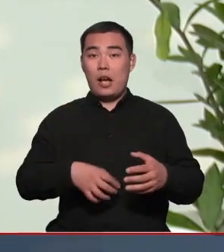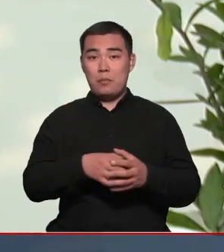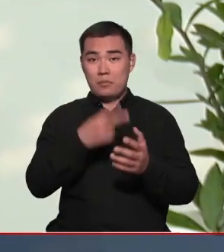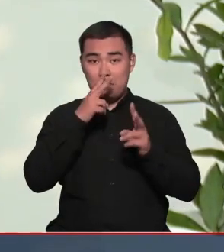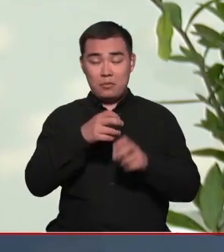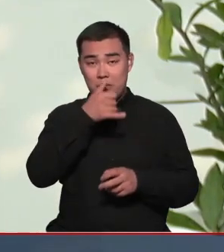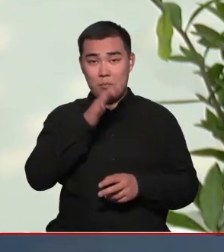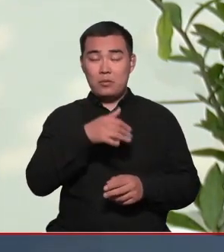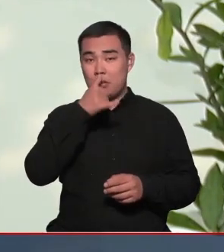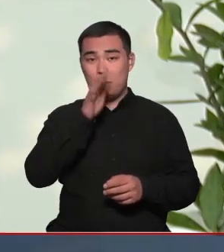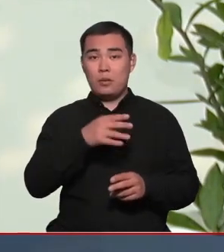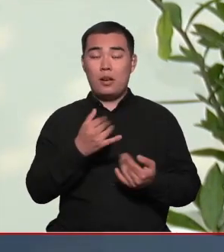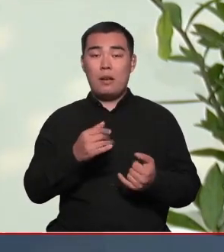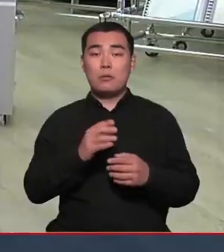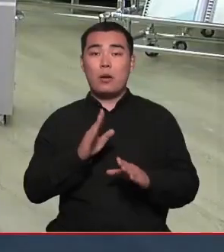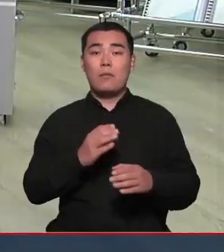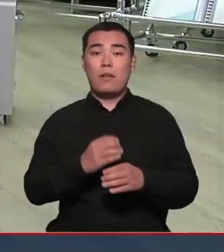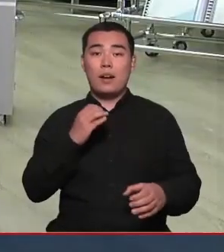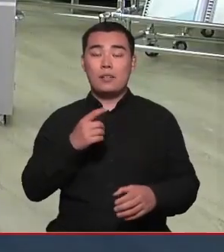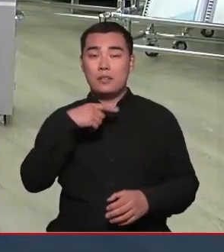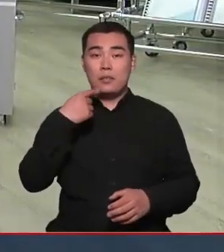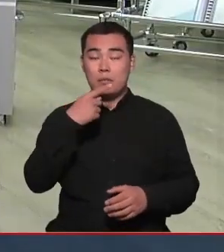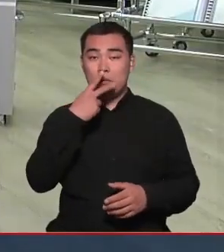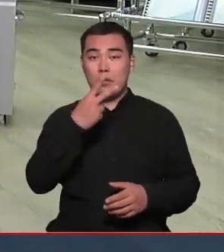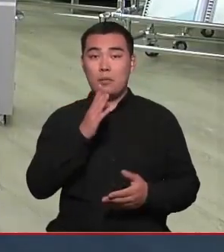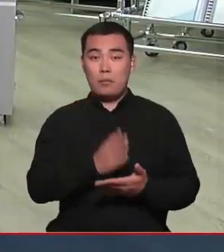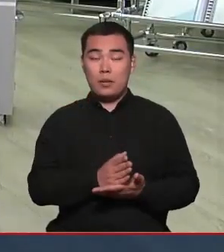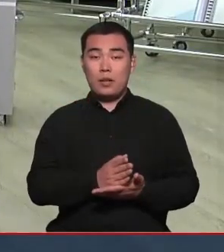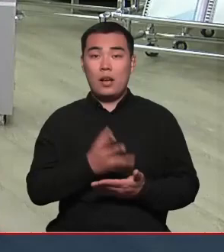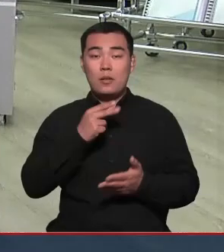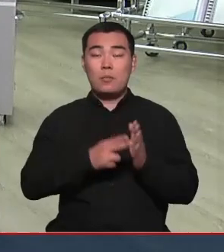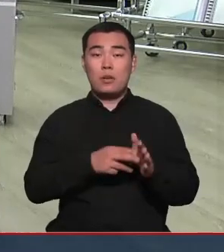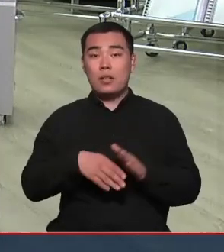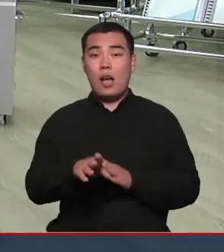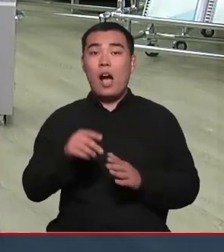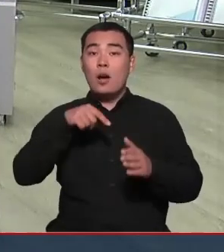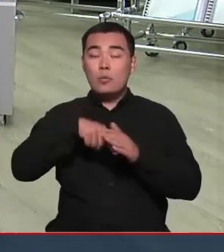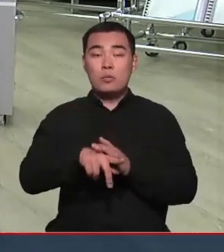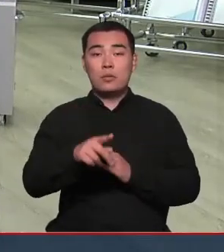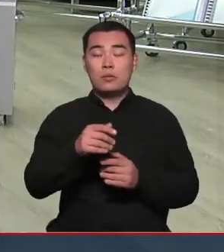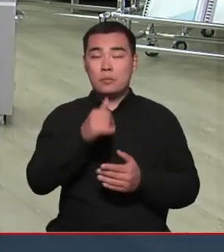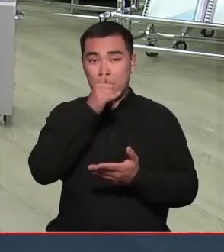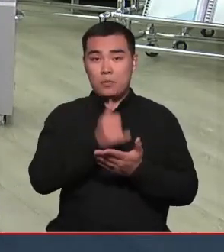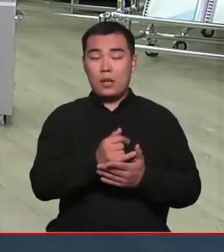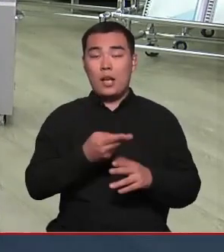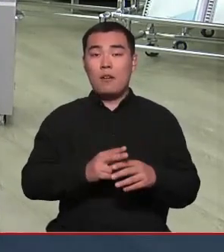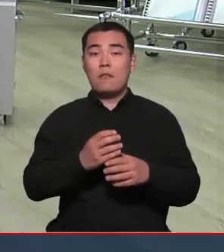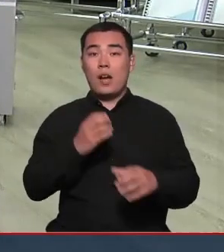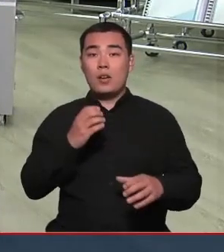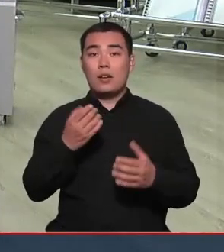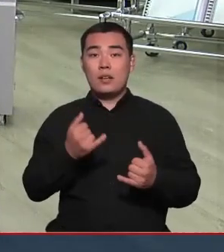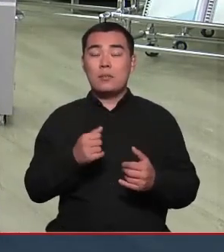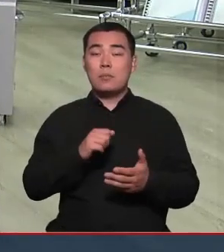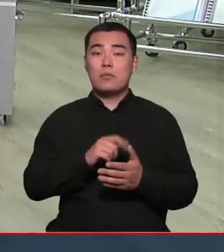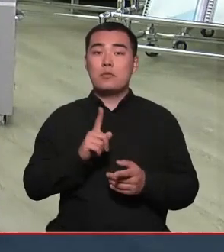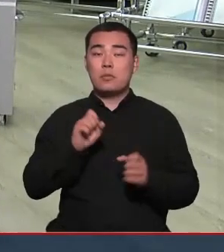ма? Тексере алмаймыз. Біз тек қана вагондар сыртынан тексереміз, болды. Енді пойызбен шыққанда болды. А ішіне кірмейміз. Вагондардың жағдайына қатысты